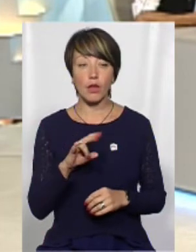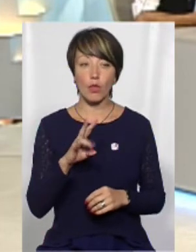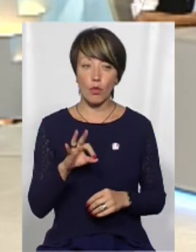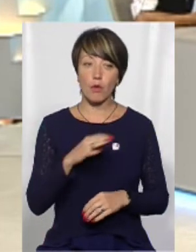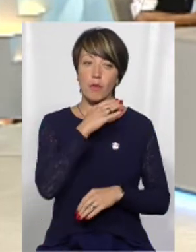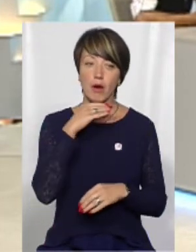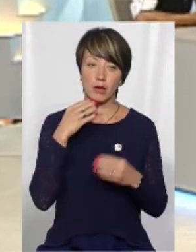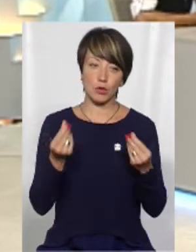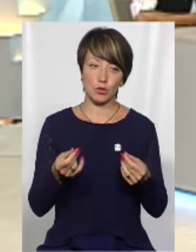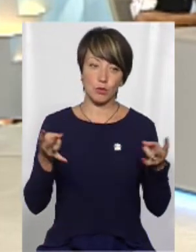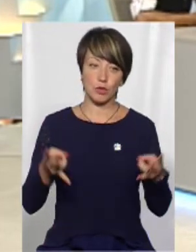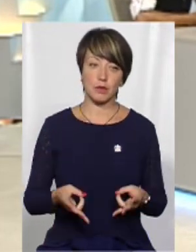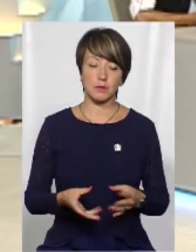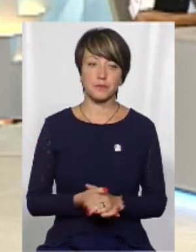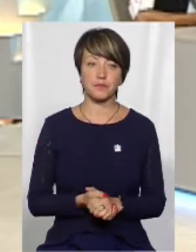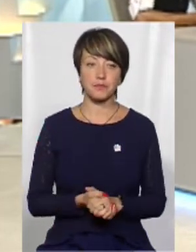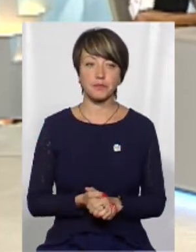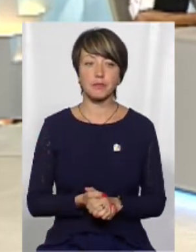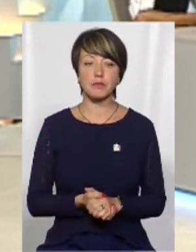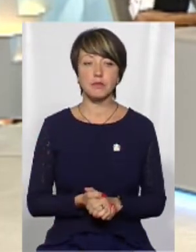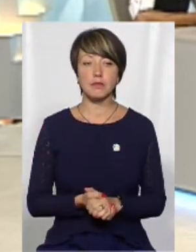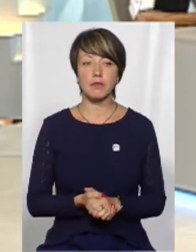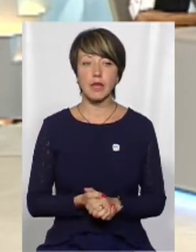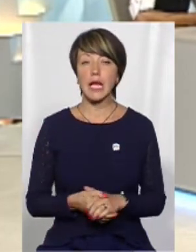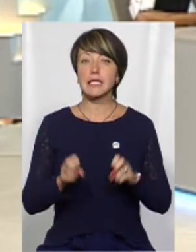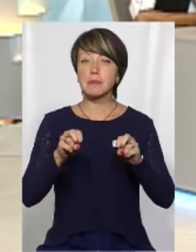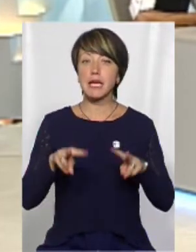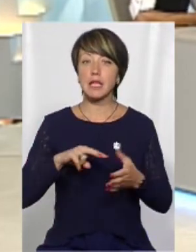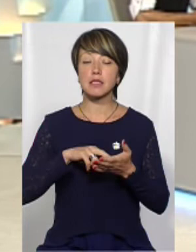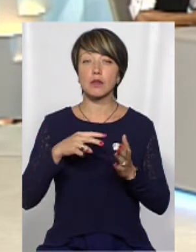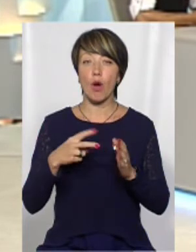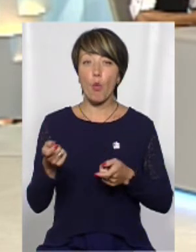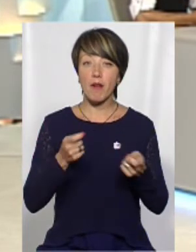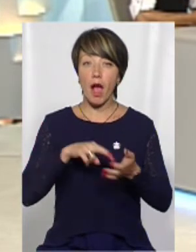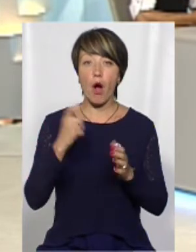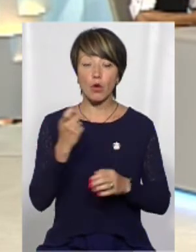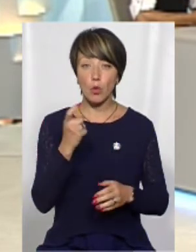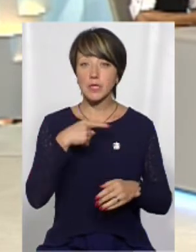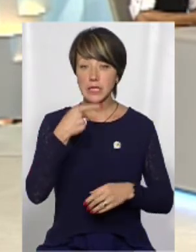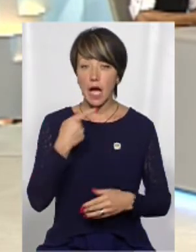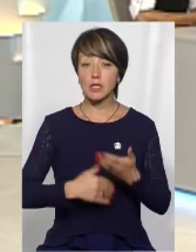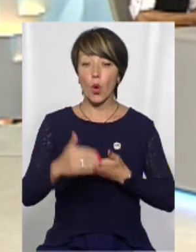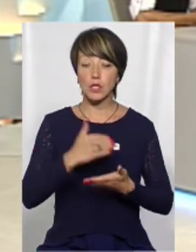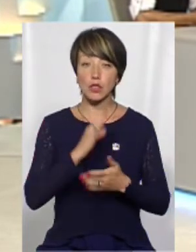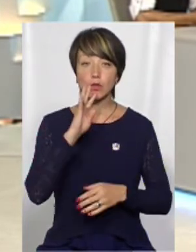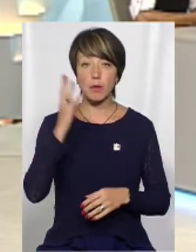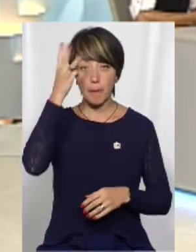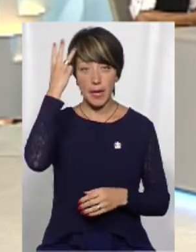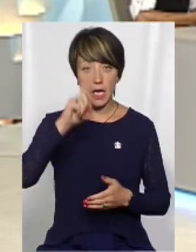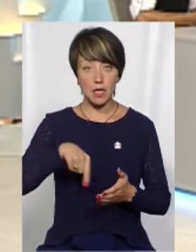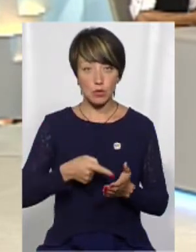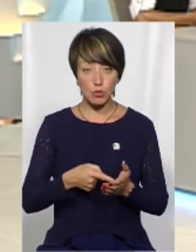дуже багато. Ось Анна Сандоляк також тільки що сказала, що за останні 4 роки у місті